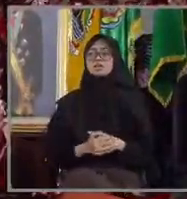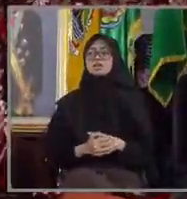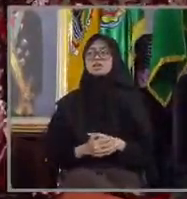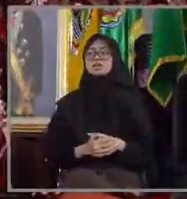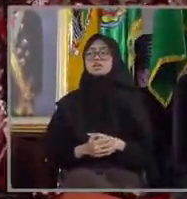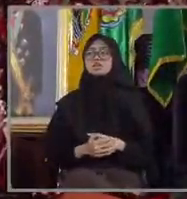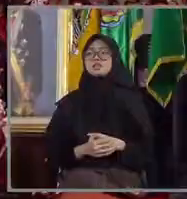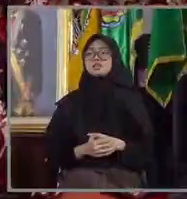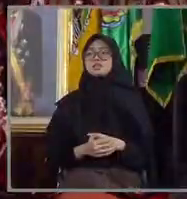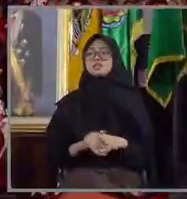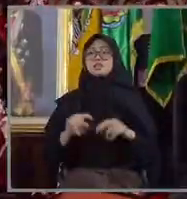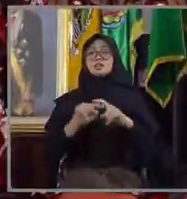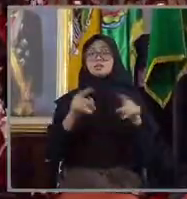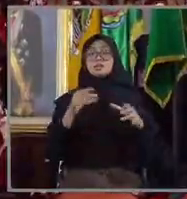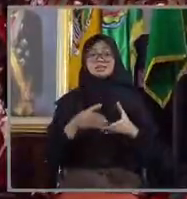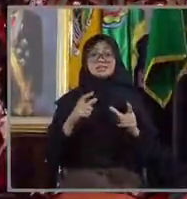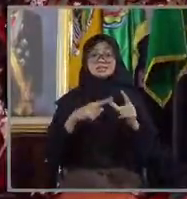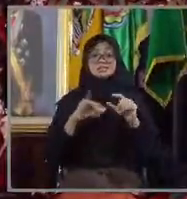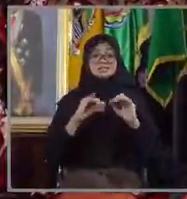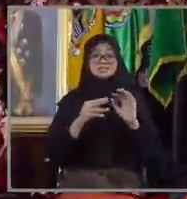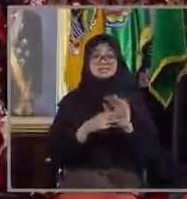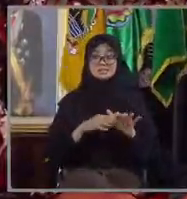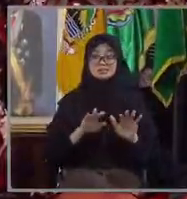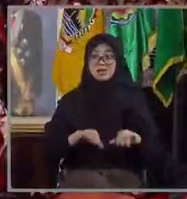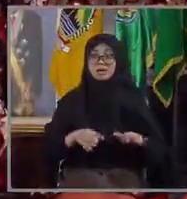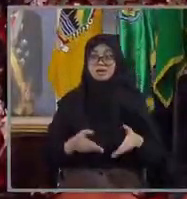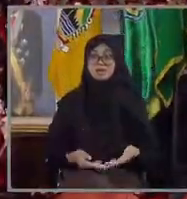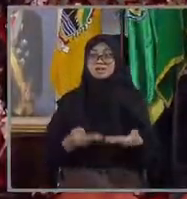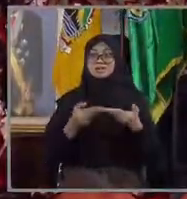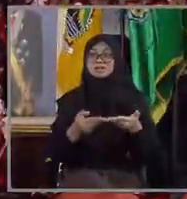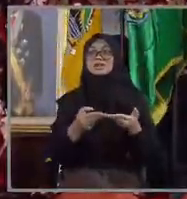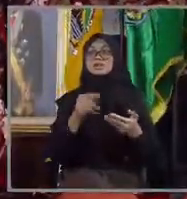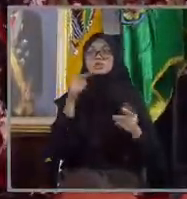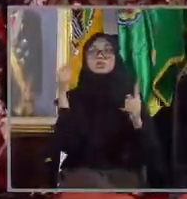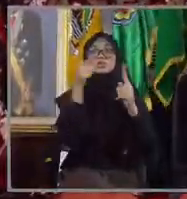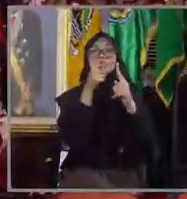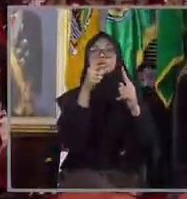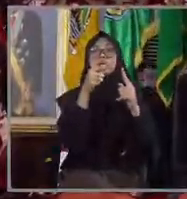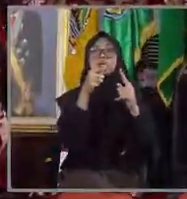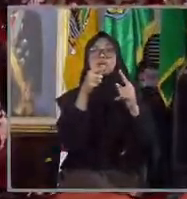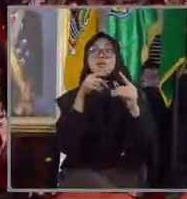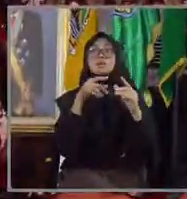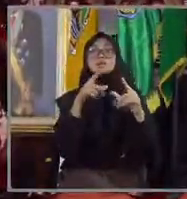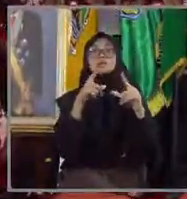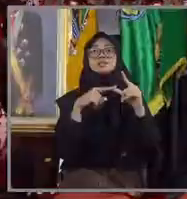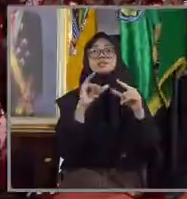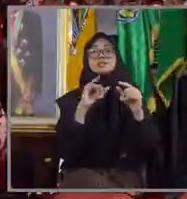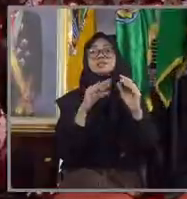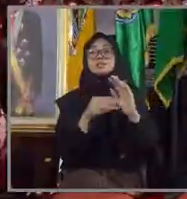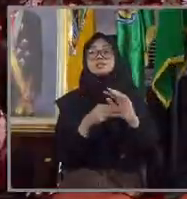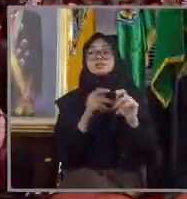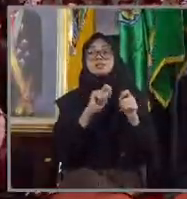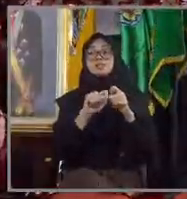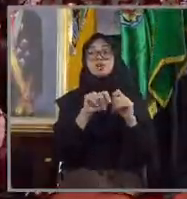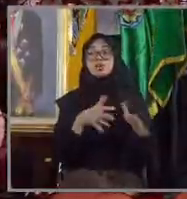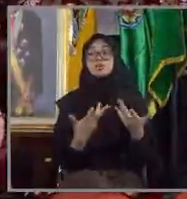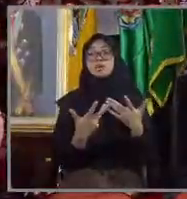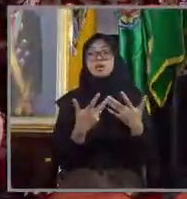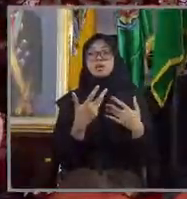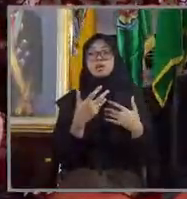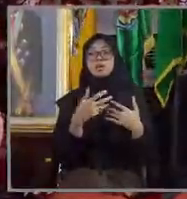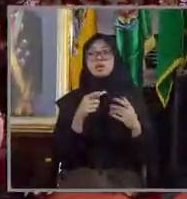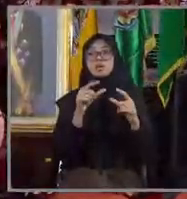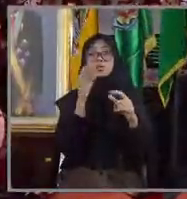membiarkan pelanggaran anak-anak maka ukuran mendapatkan sim itu apa Mari kita diskusi Apakah umur atau kedewasaan